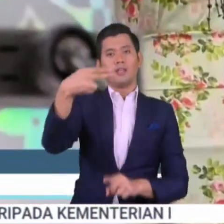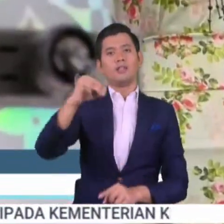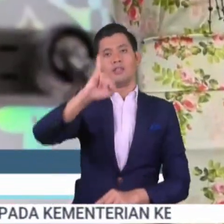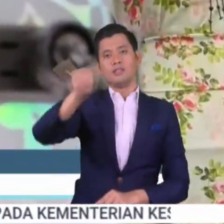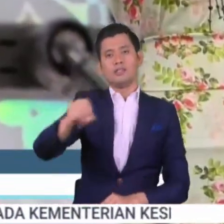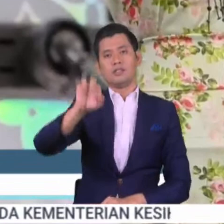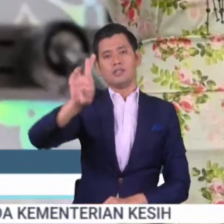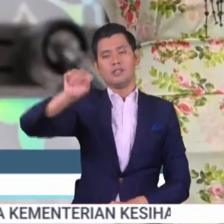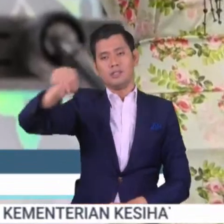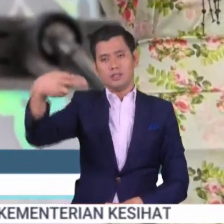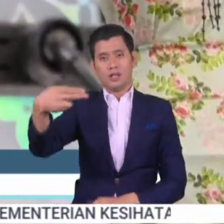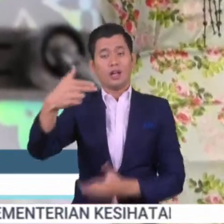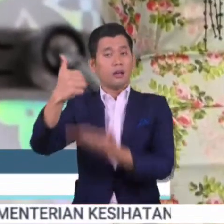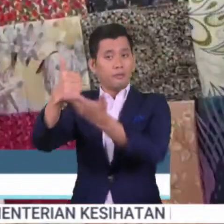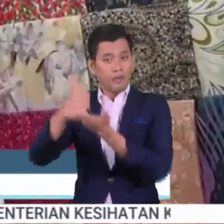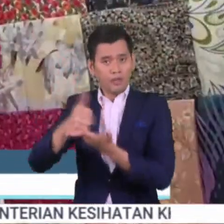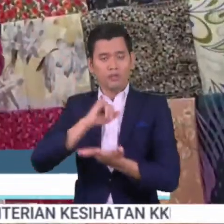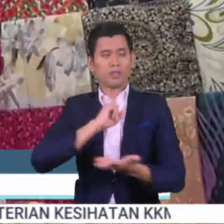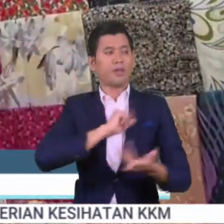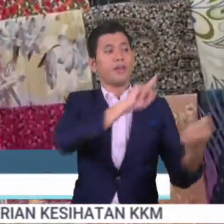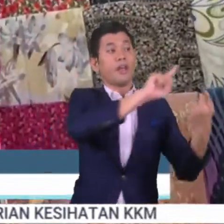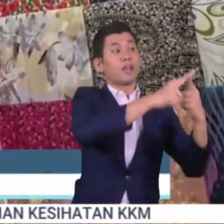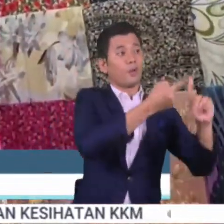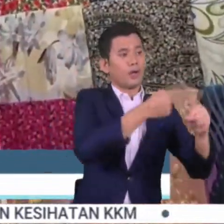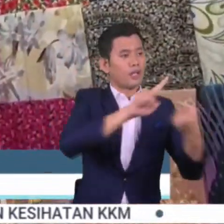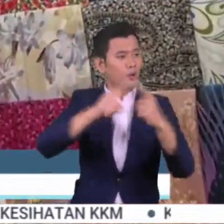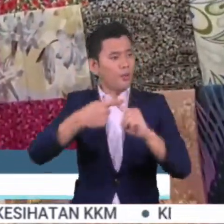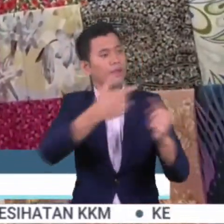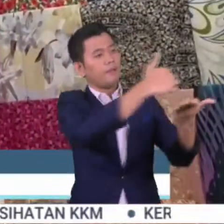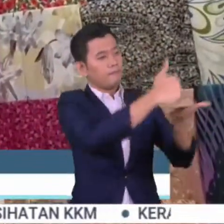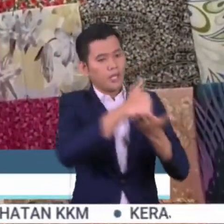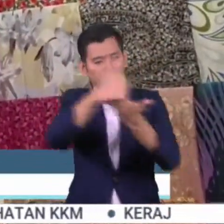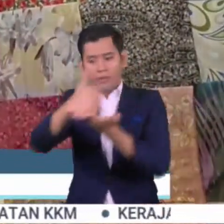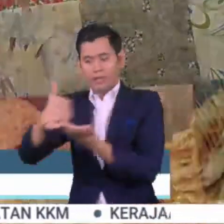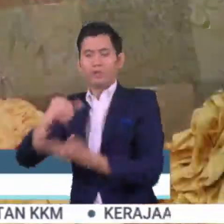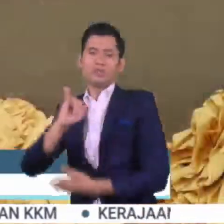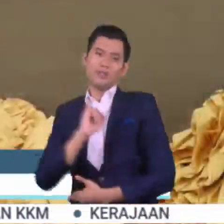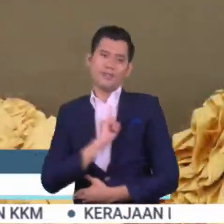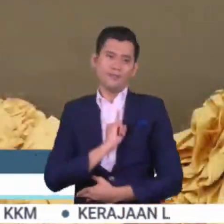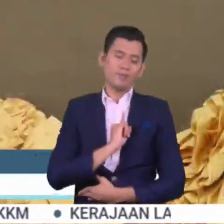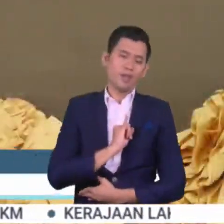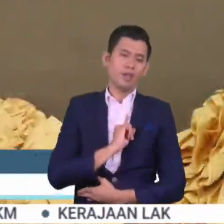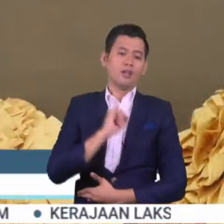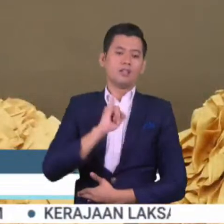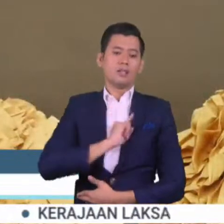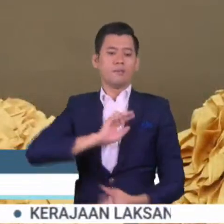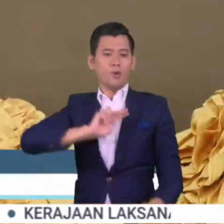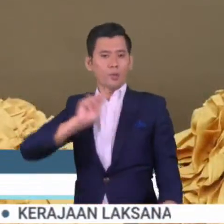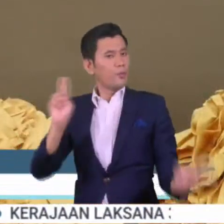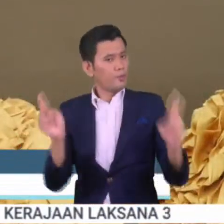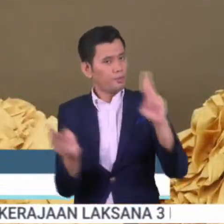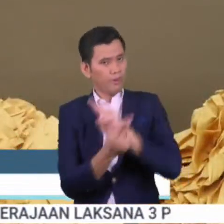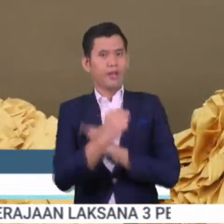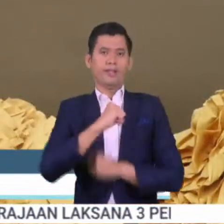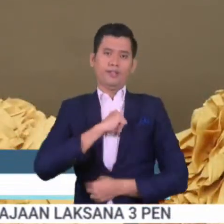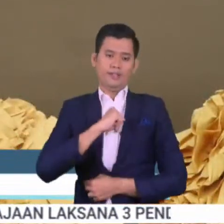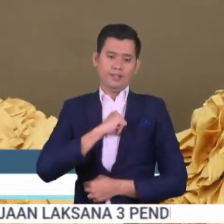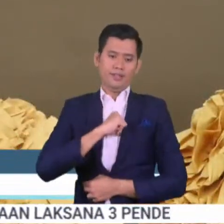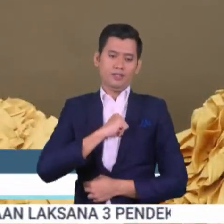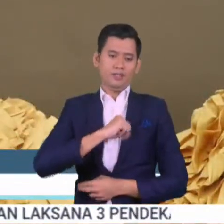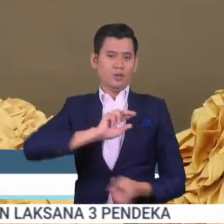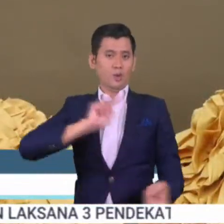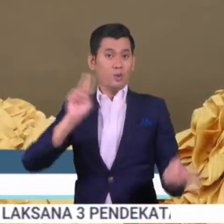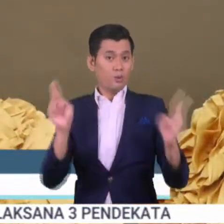ni, bila kawan-kawan Hijrah, kawan-kawan bantu, Hijrah semua bantu, jadi saya macam nak ubah diri saya. Saya nak ubah diri